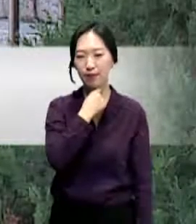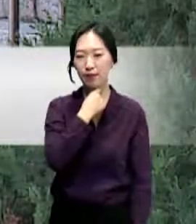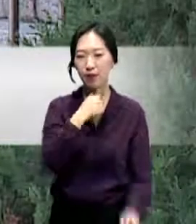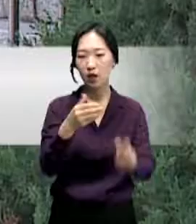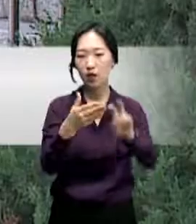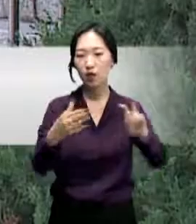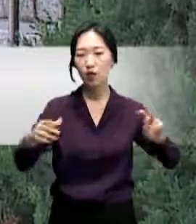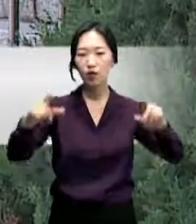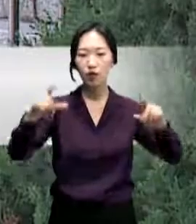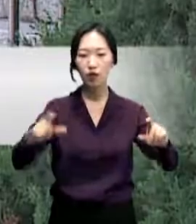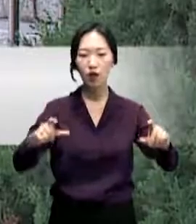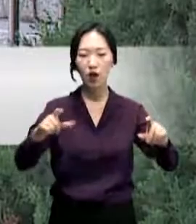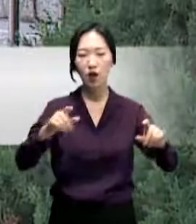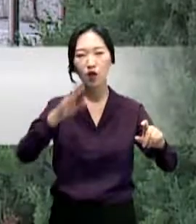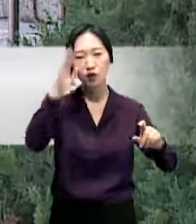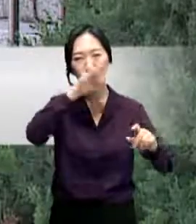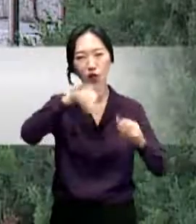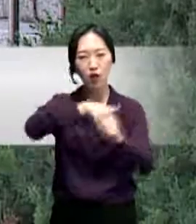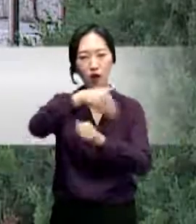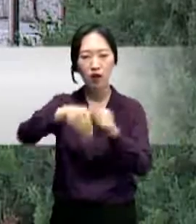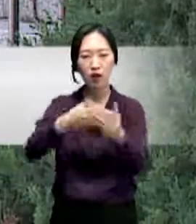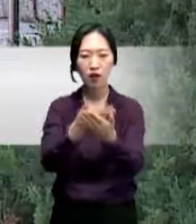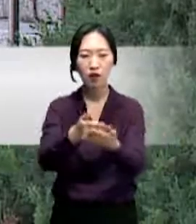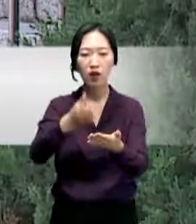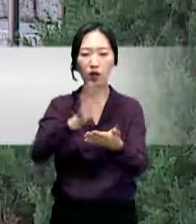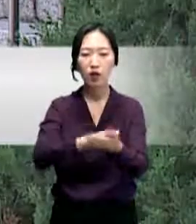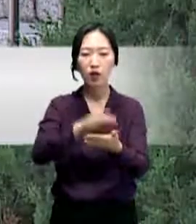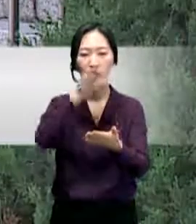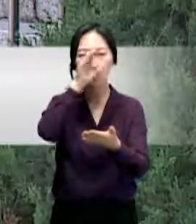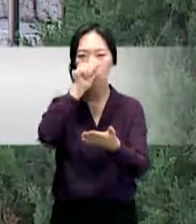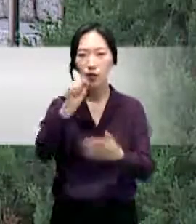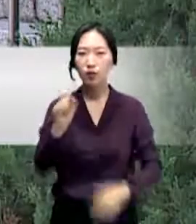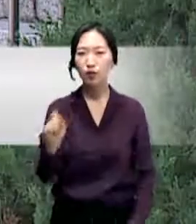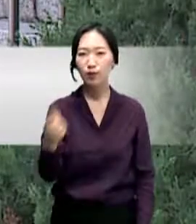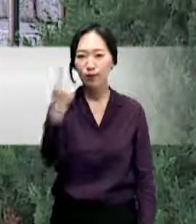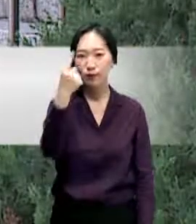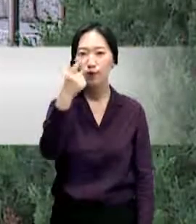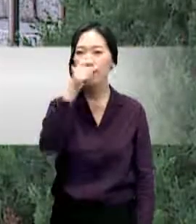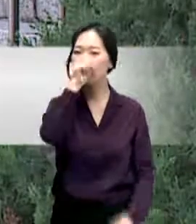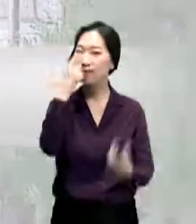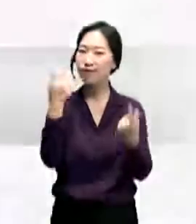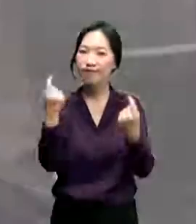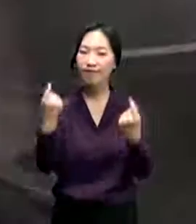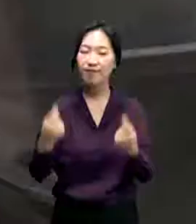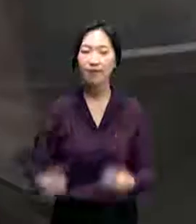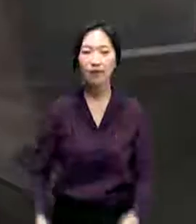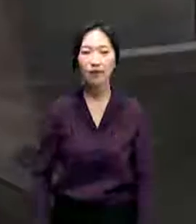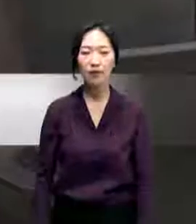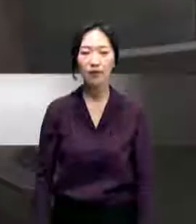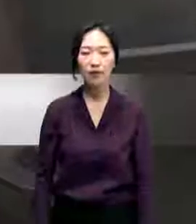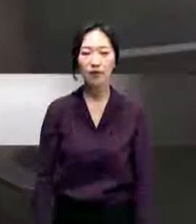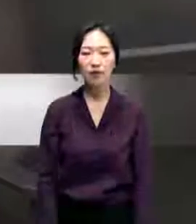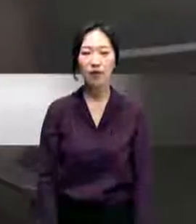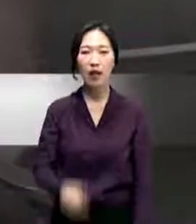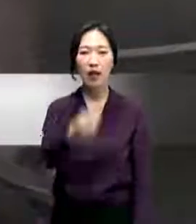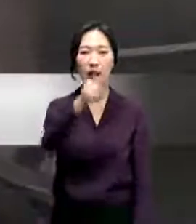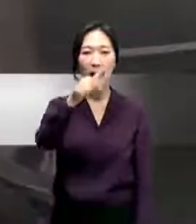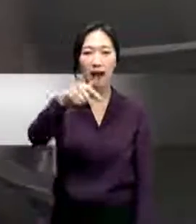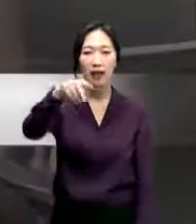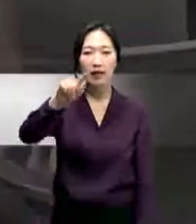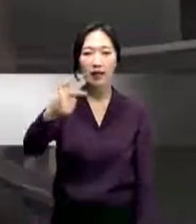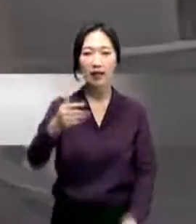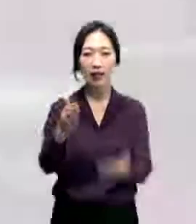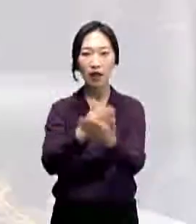레 이런 그 열악한 환경을 대선 해 줄 수 있는 좋은 계기가 됐으면 하는 것이 제 발은 학산 나눔 제단은 올